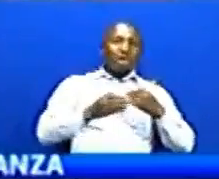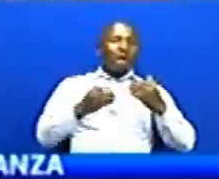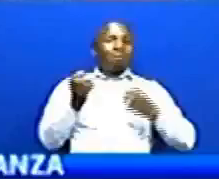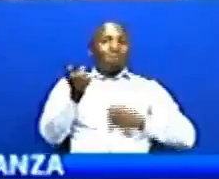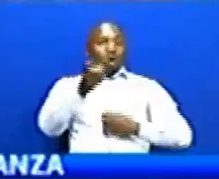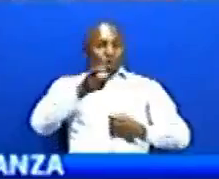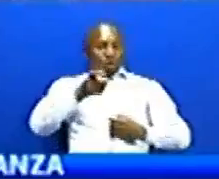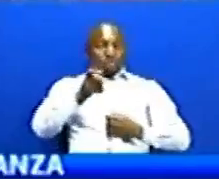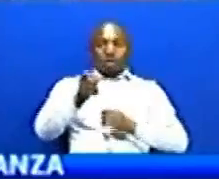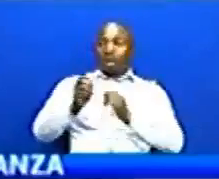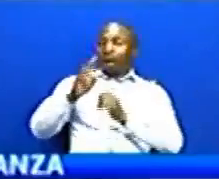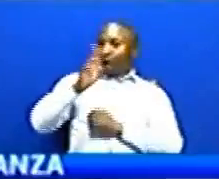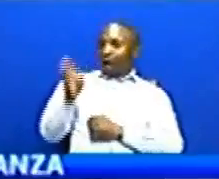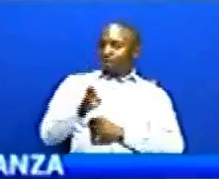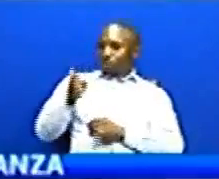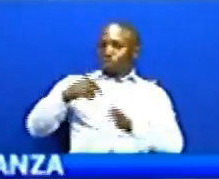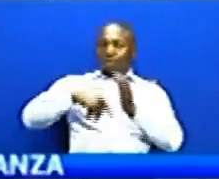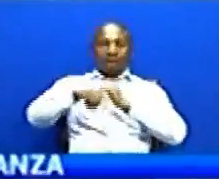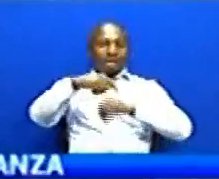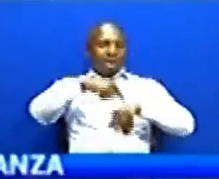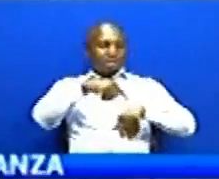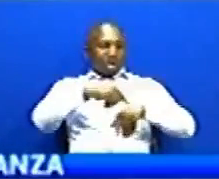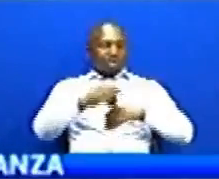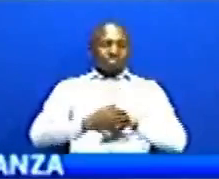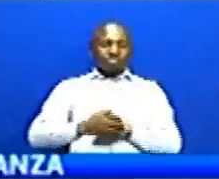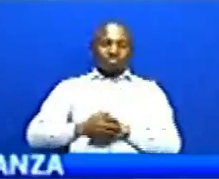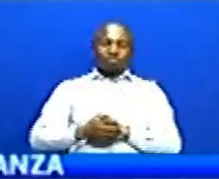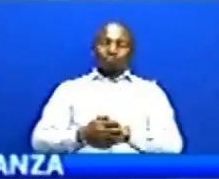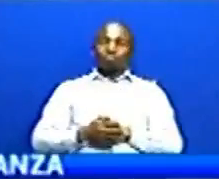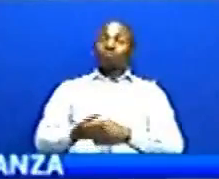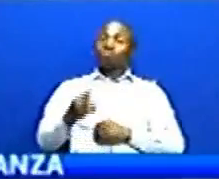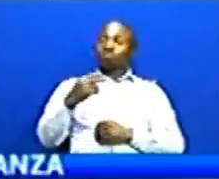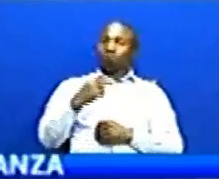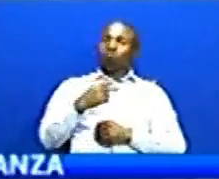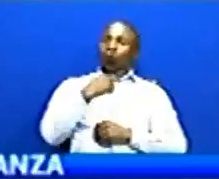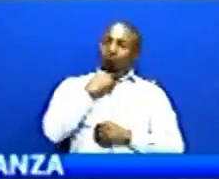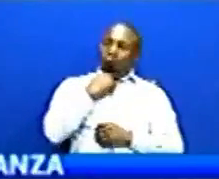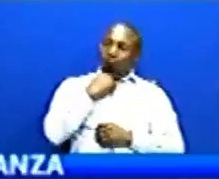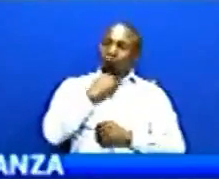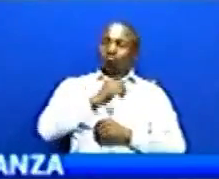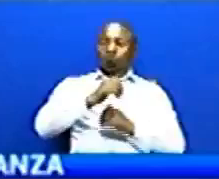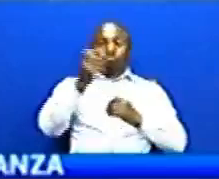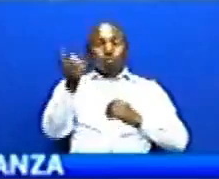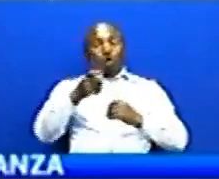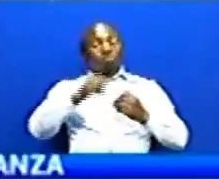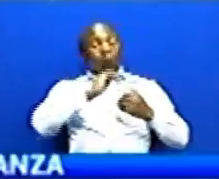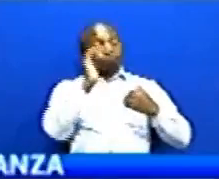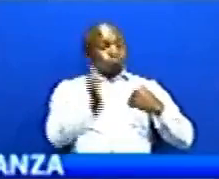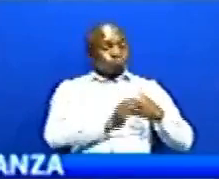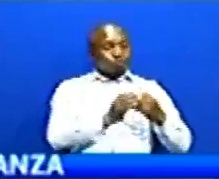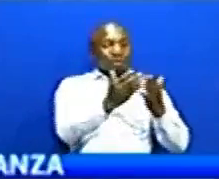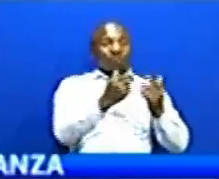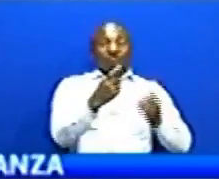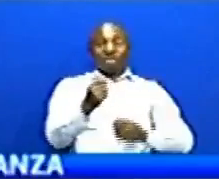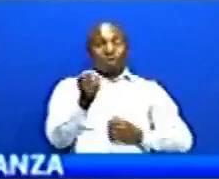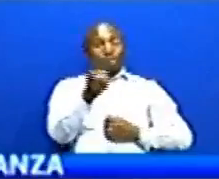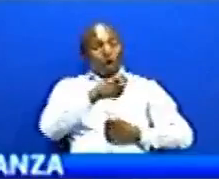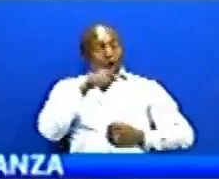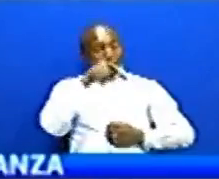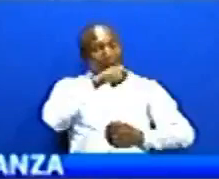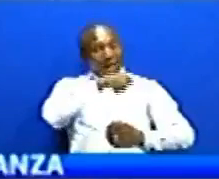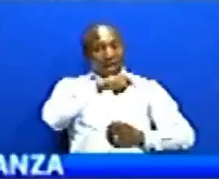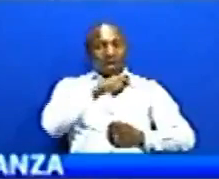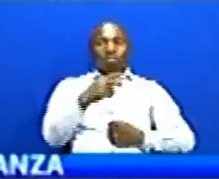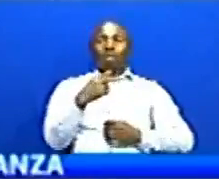halmashauri kwa wakati. Tunashindwa kurudisha mikopo kwa sababu tu ya fedha ambazo za mikopo zimeshindwa kwenda